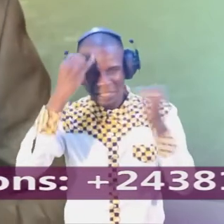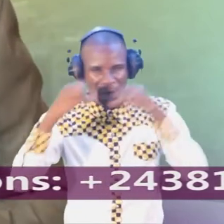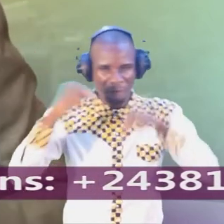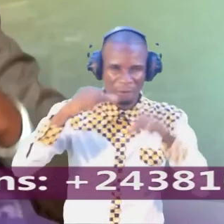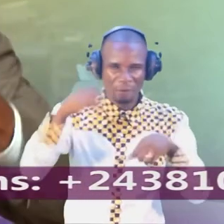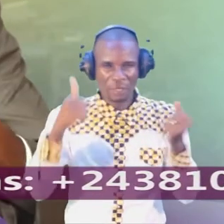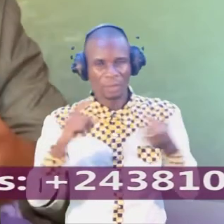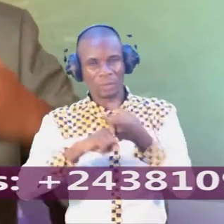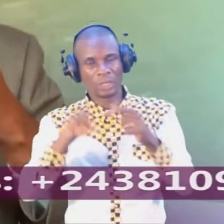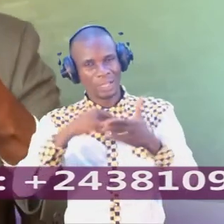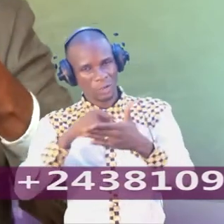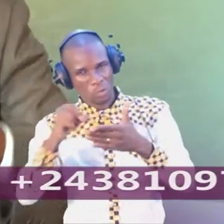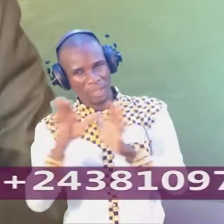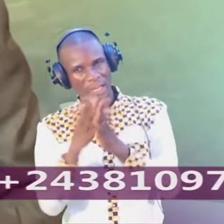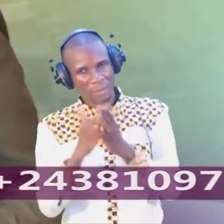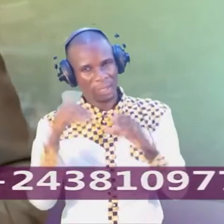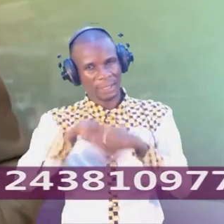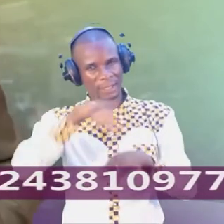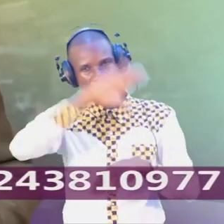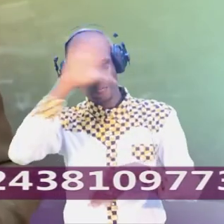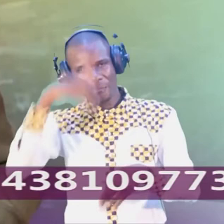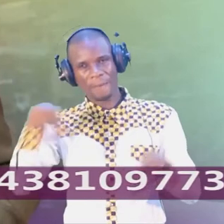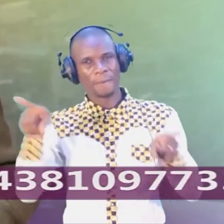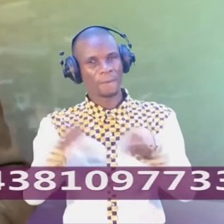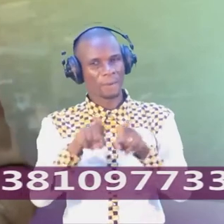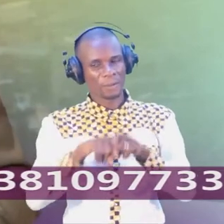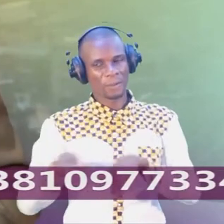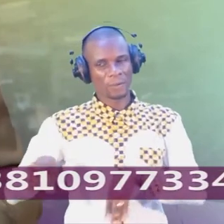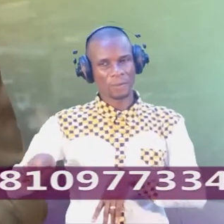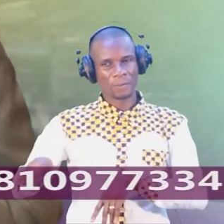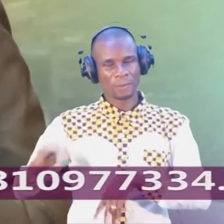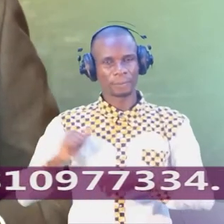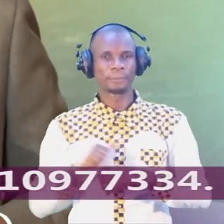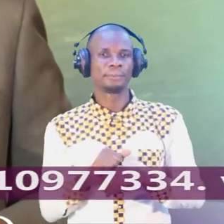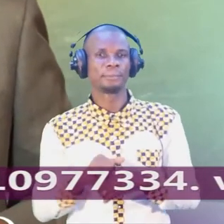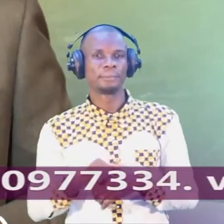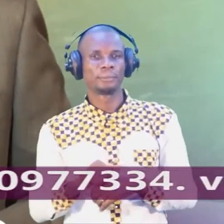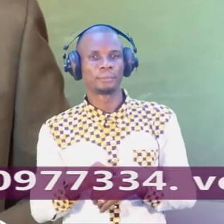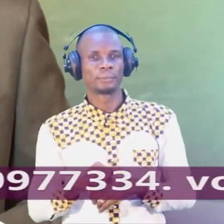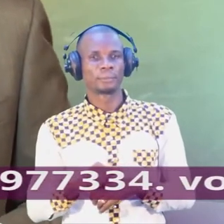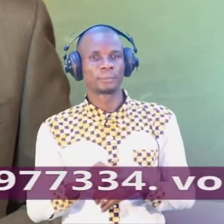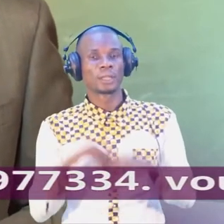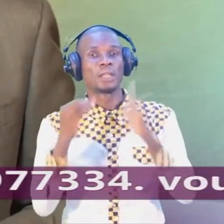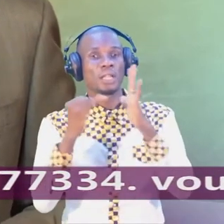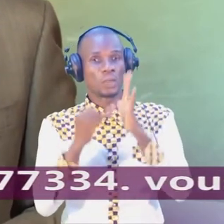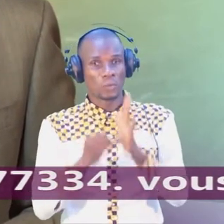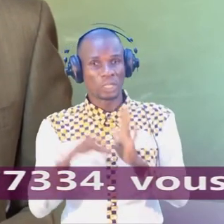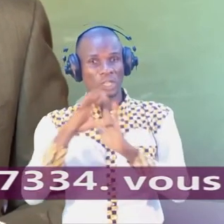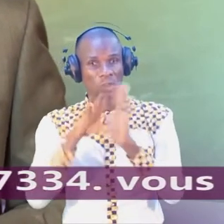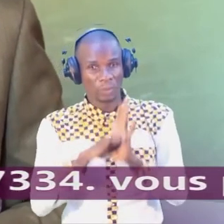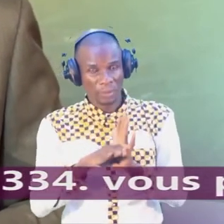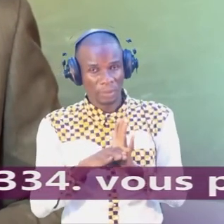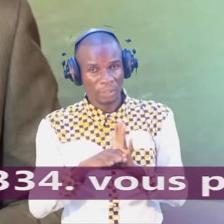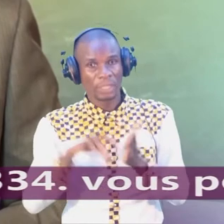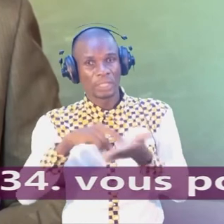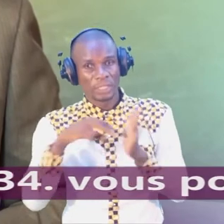Kila tendo ambayo mtu anafanya katika ujinga ya wengine ili aweze kuwanyanyasa ni uibi, ni